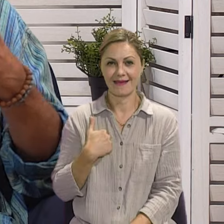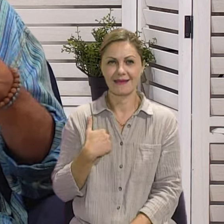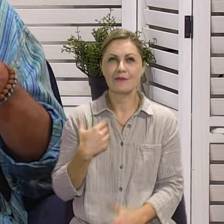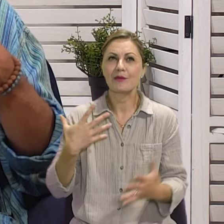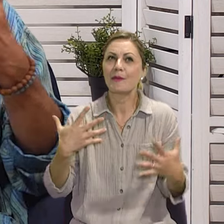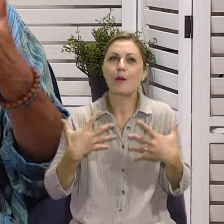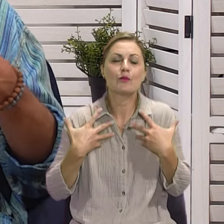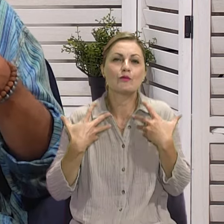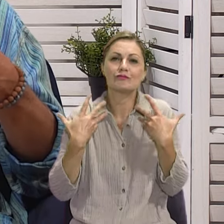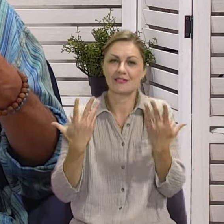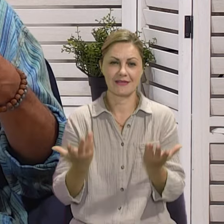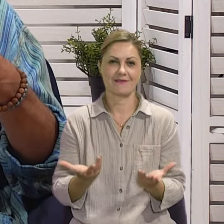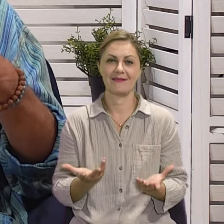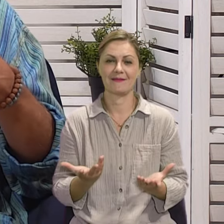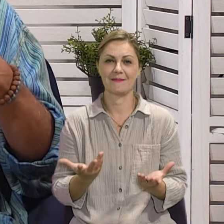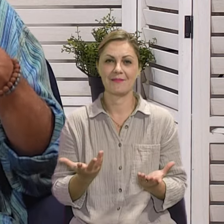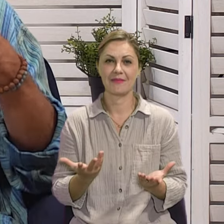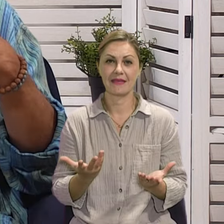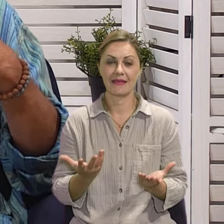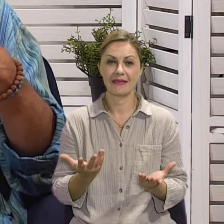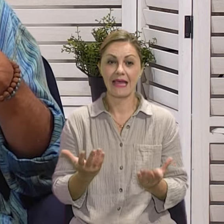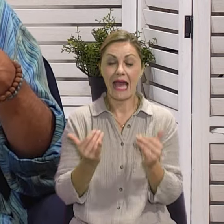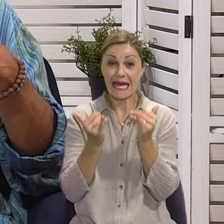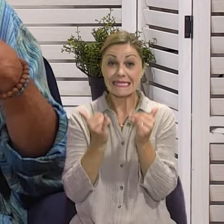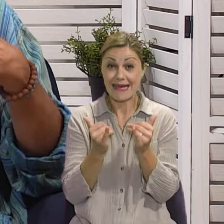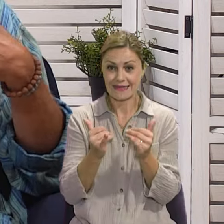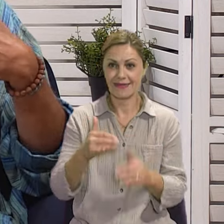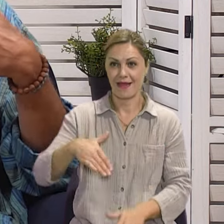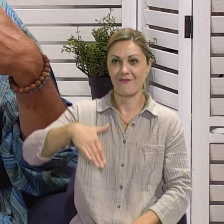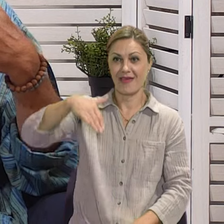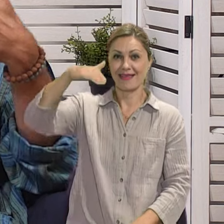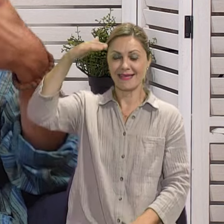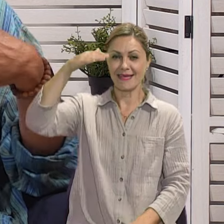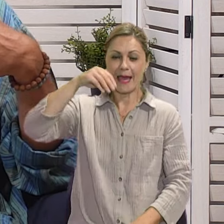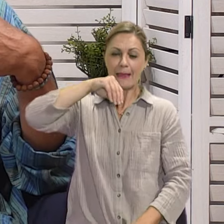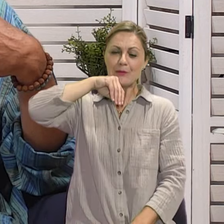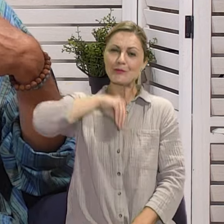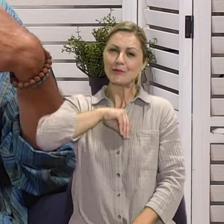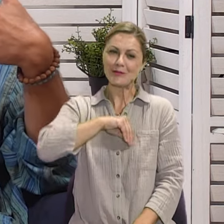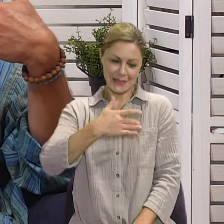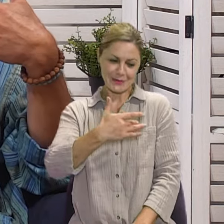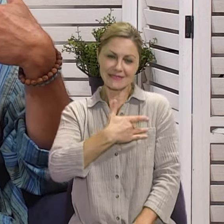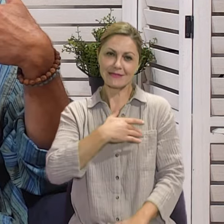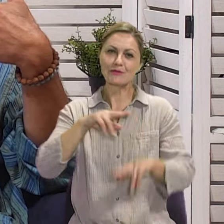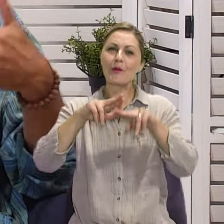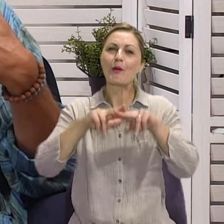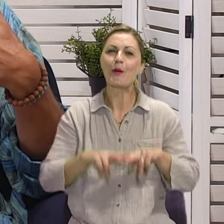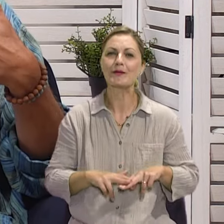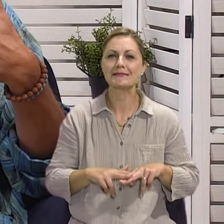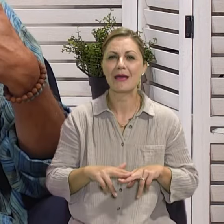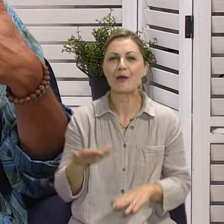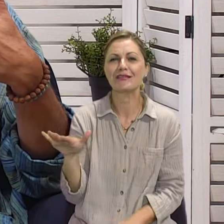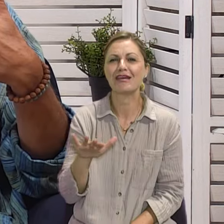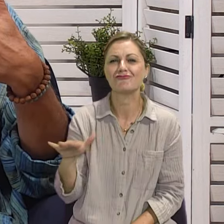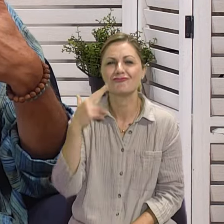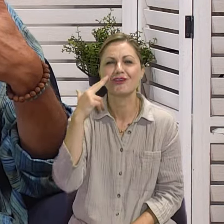me oduševljavalo, nisam znao. Sad je samo razlika, ja sam i dalje mali dječak koji je oduševljen